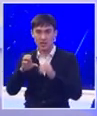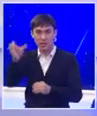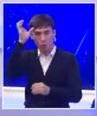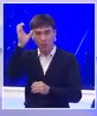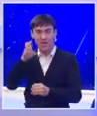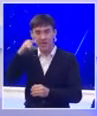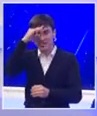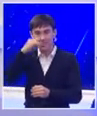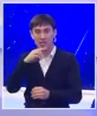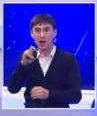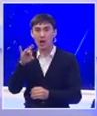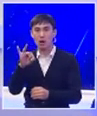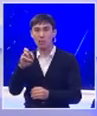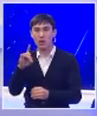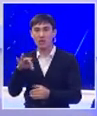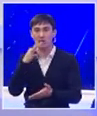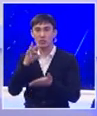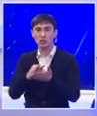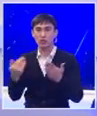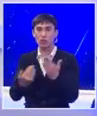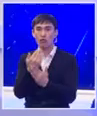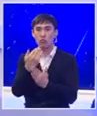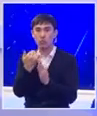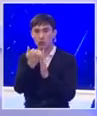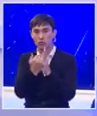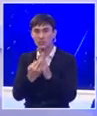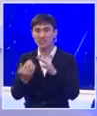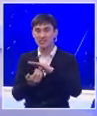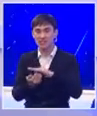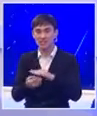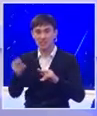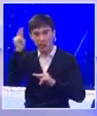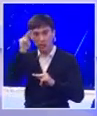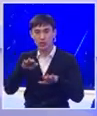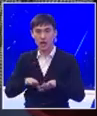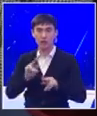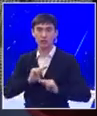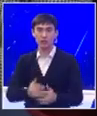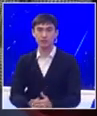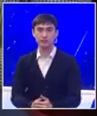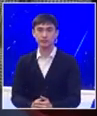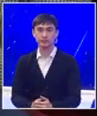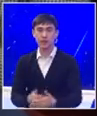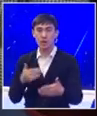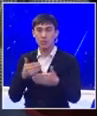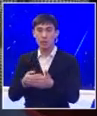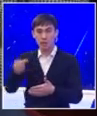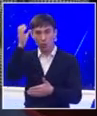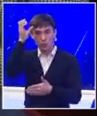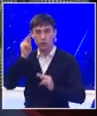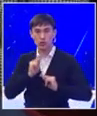он отметил что новый подход в обучении поможет снизить дефицит научных кадров перед научными сотрудниками